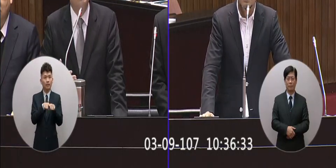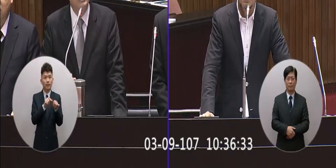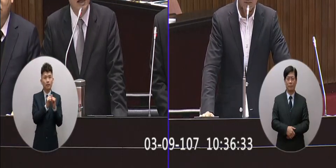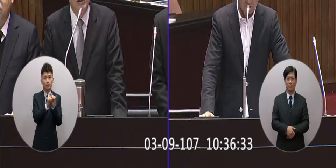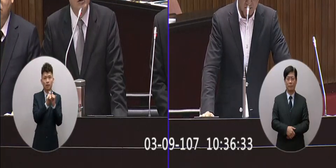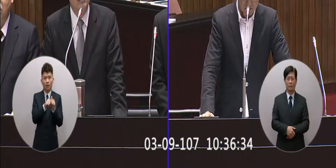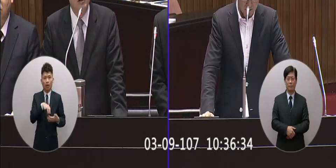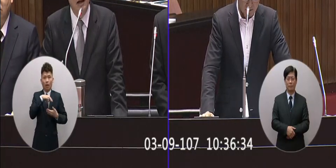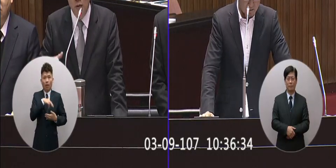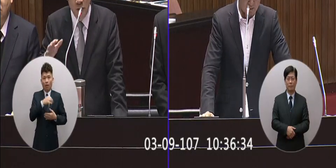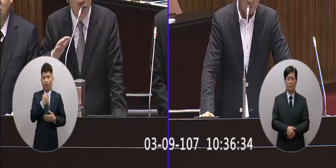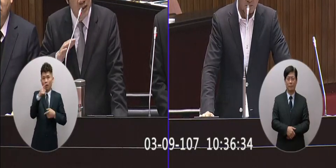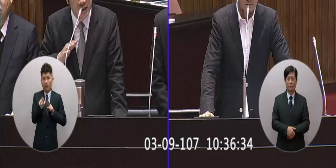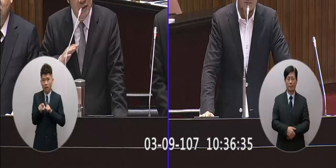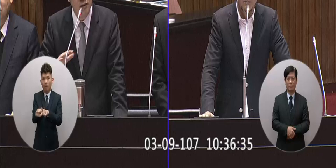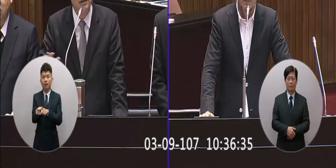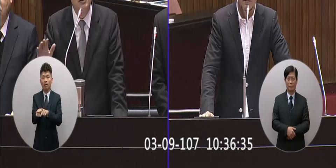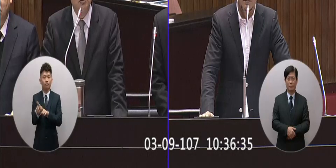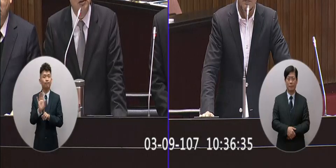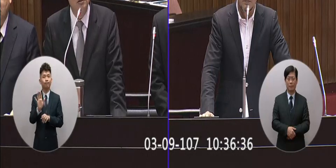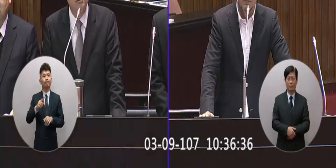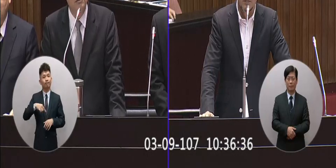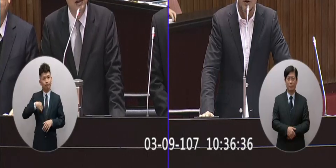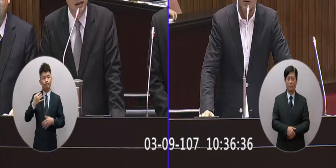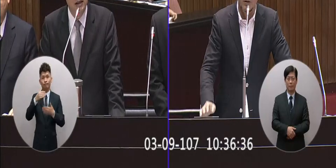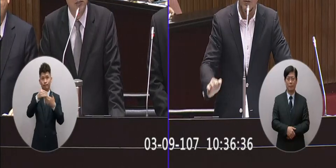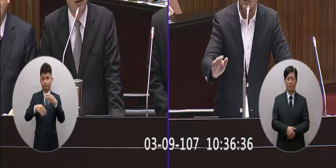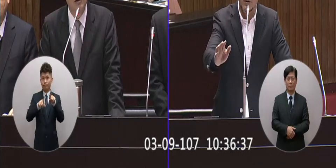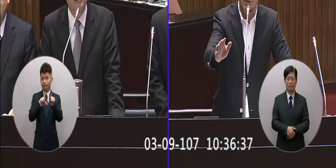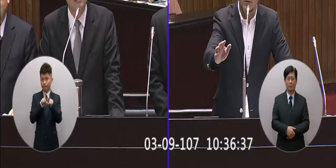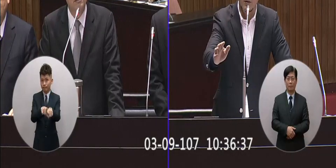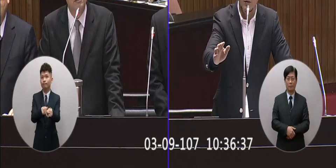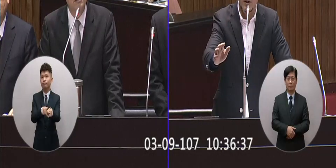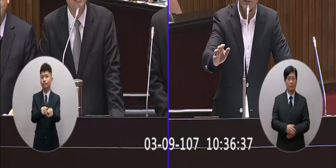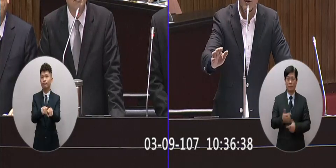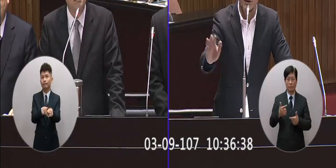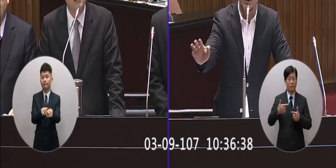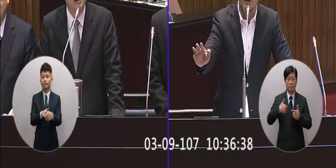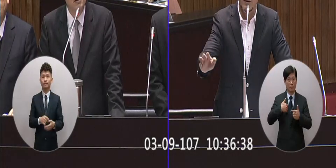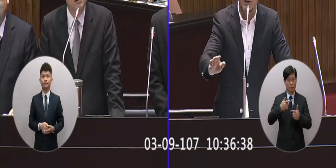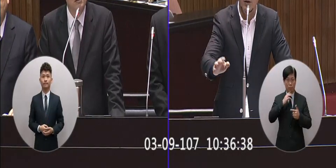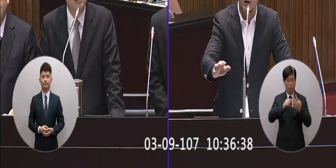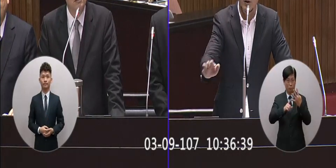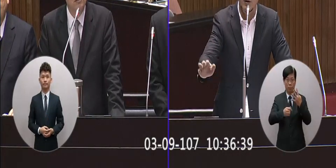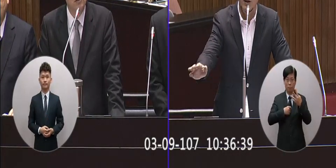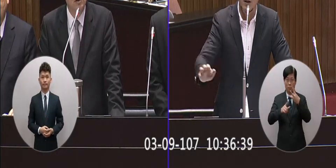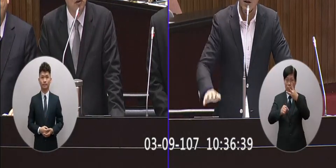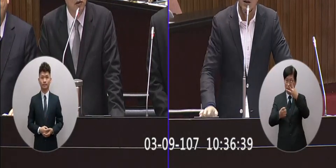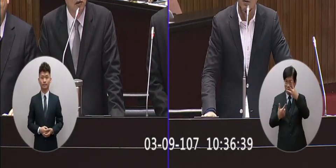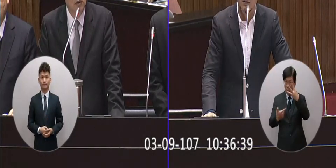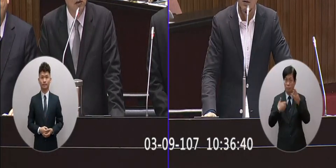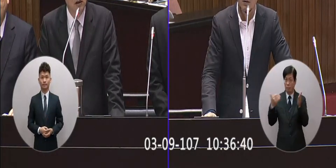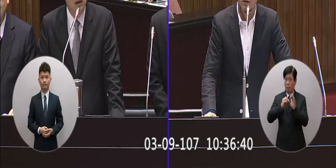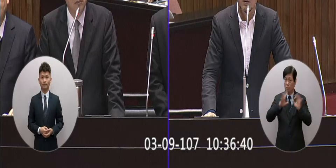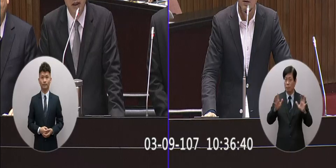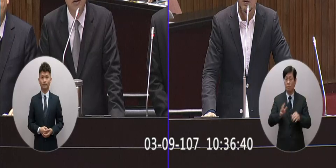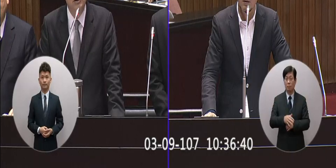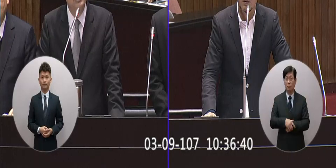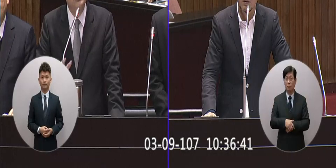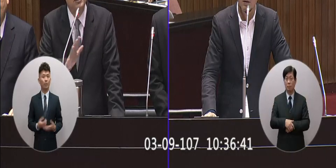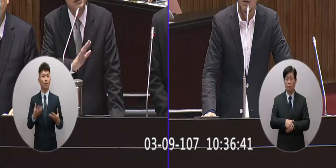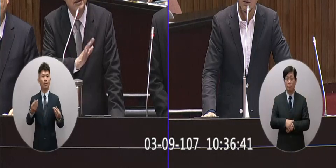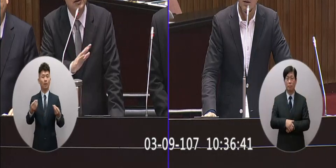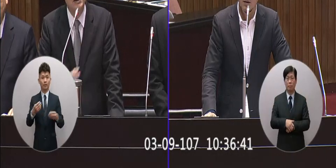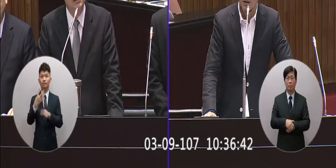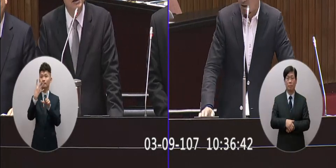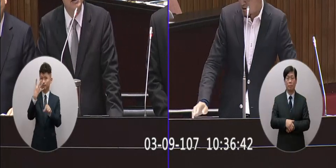啊越担忧啊，我们就让他照着制度走。 不是， 以上报告。 不是，院长，不是四月份，三月十六即将揭晓。 没有，